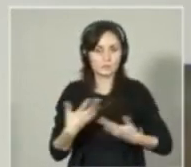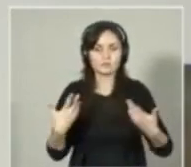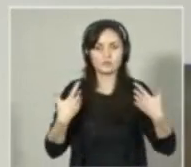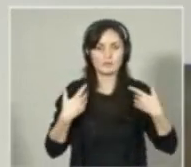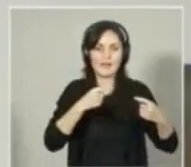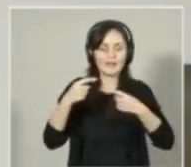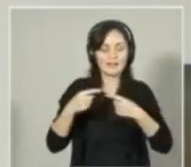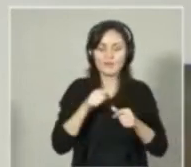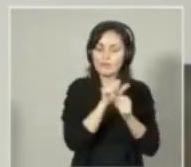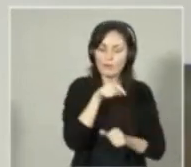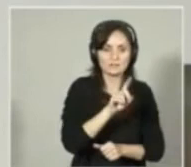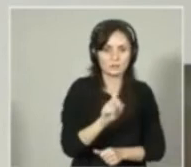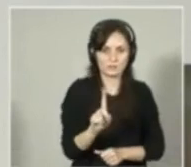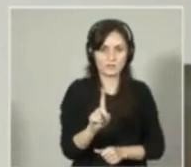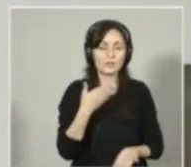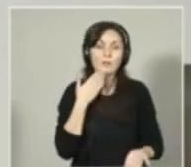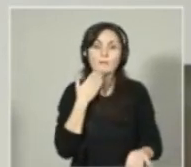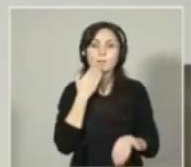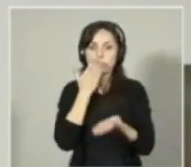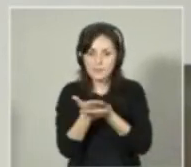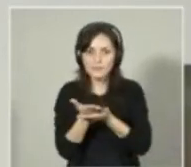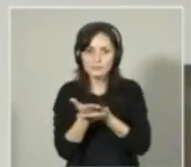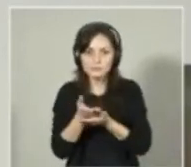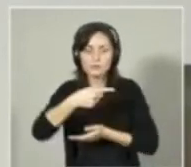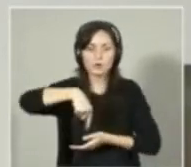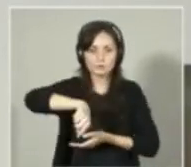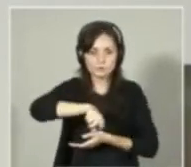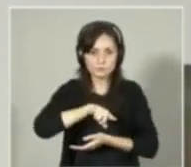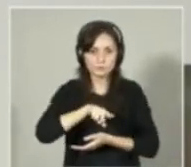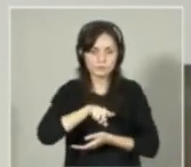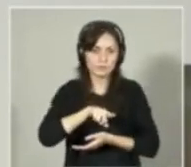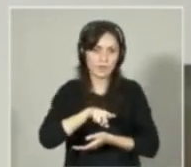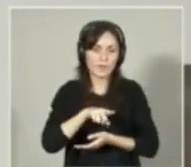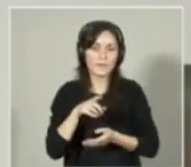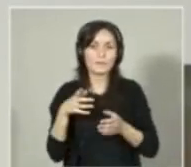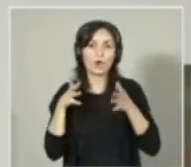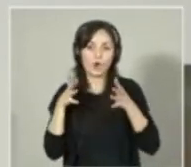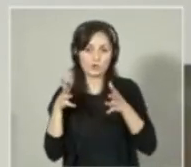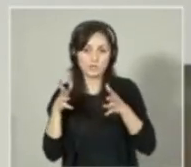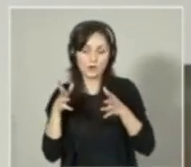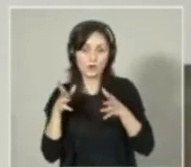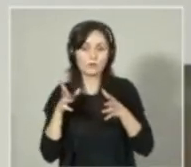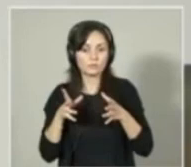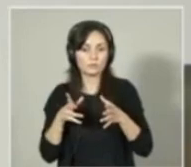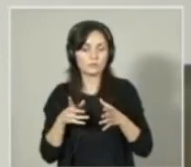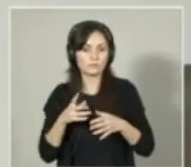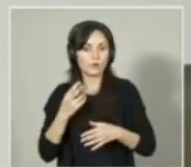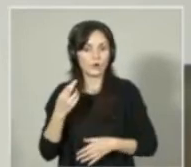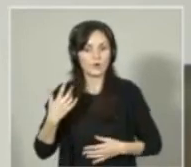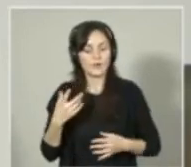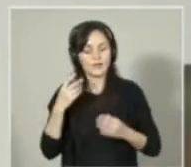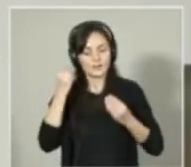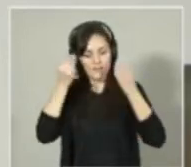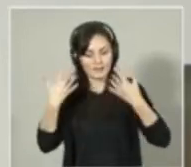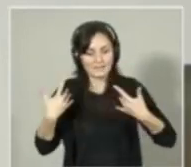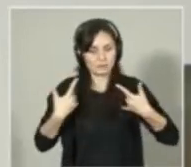l'instem a vostè i als membres del Consell d'Administració presents a que facin un exercici de responsabilitat i finalitzin la seva relació amb les companyies que es beneficien